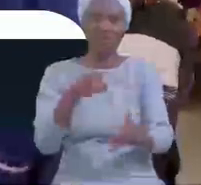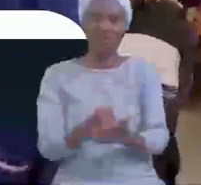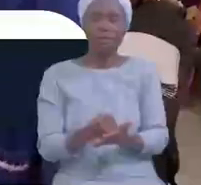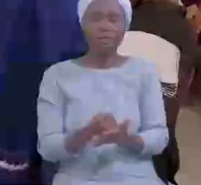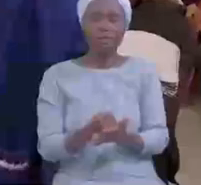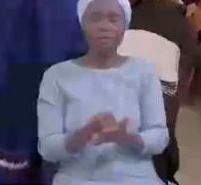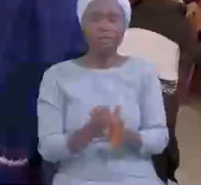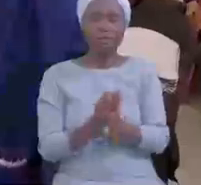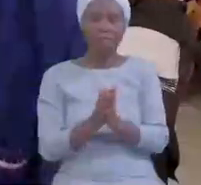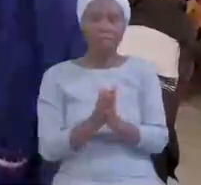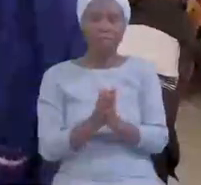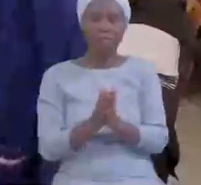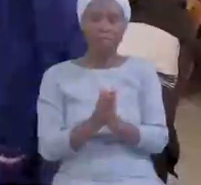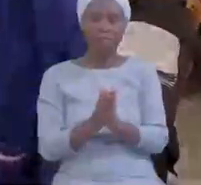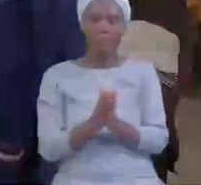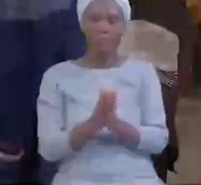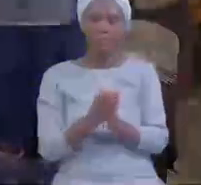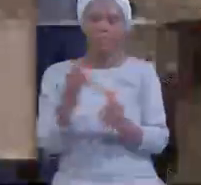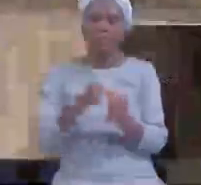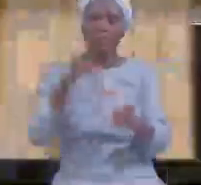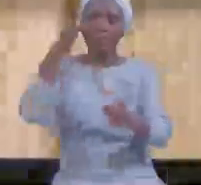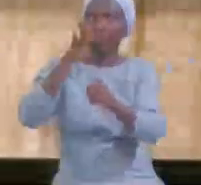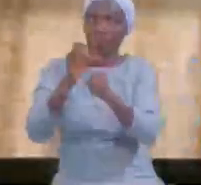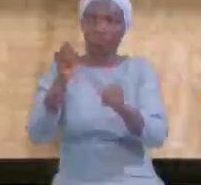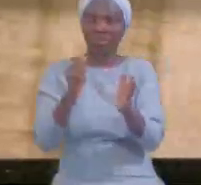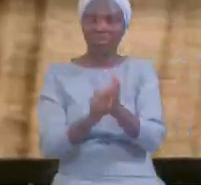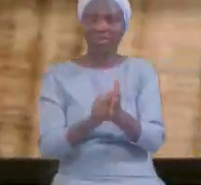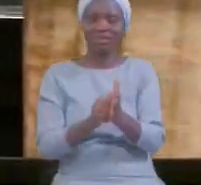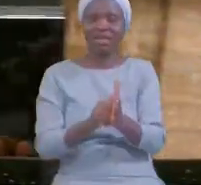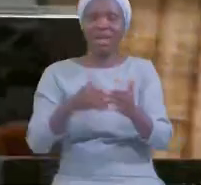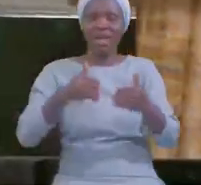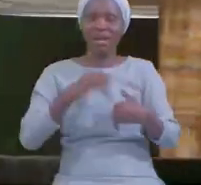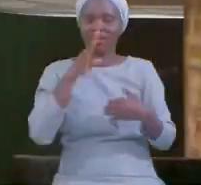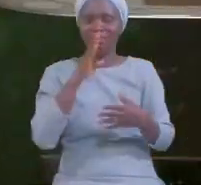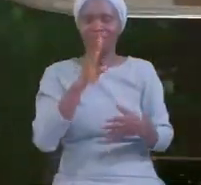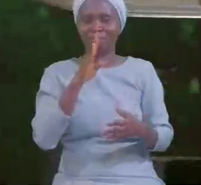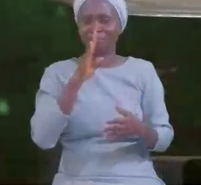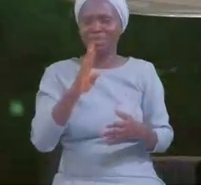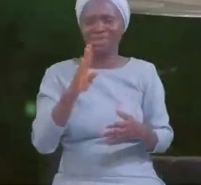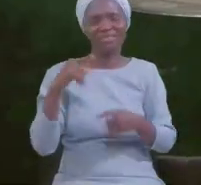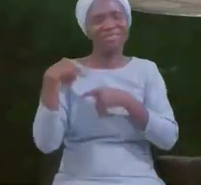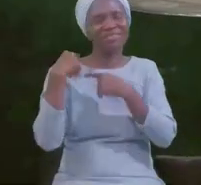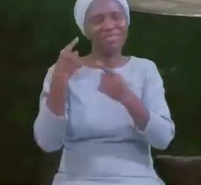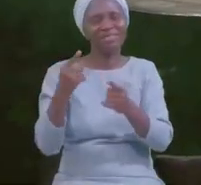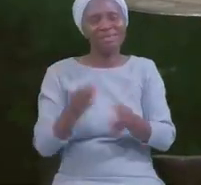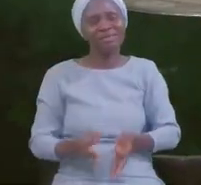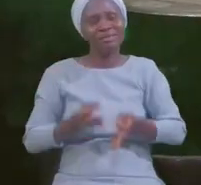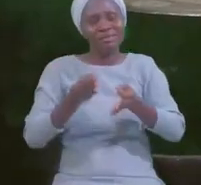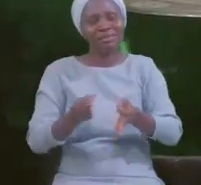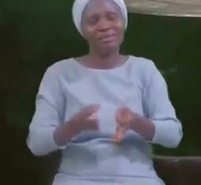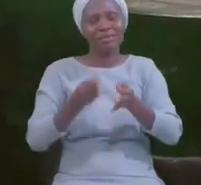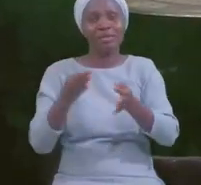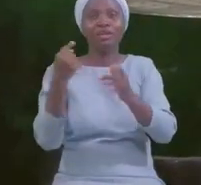Toute promesse qui est dormante là-bas, le Seigneur va ranimer